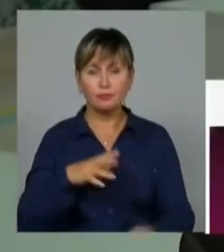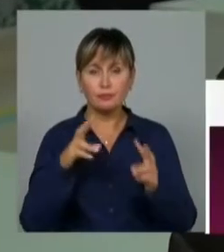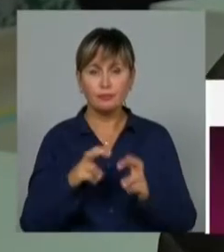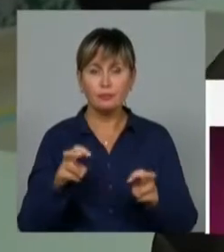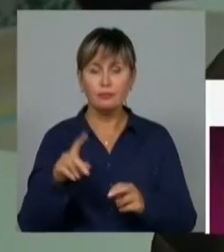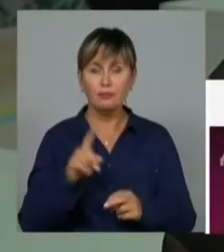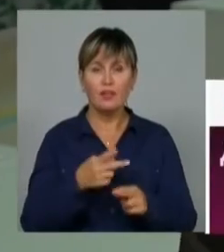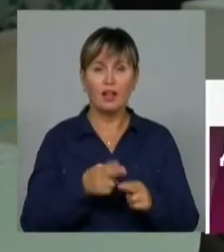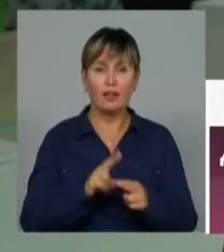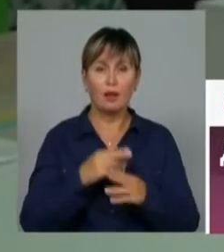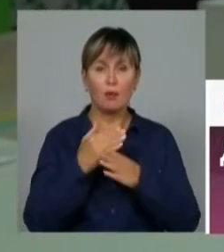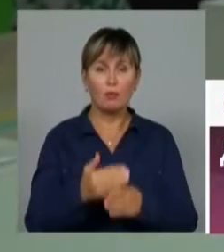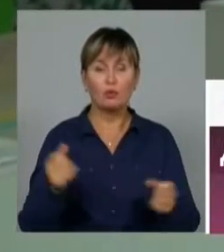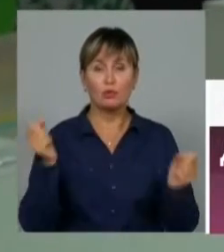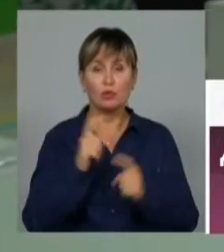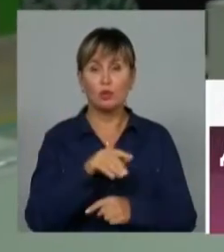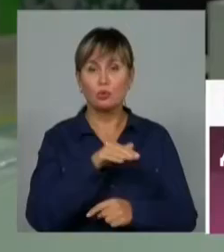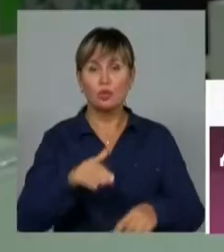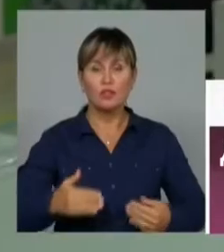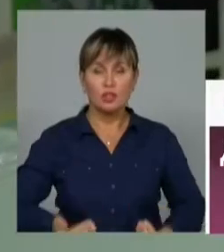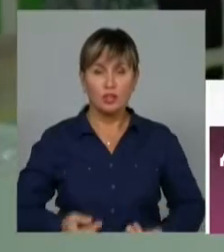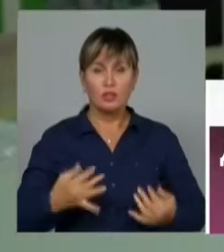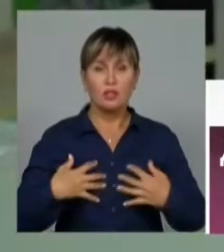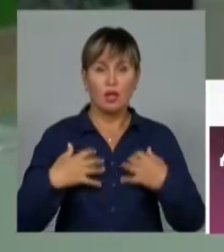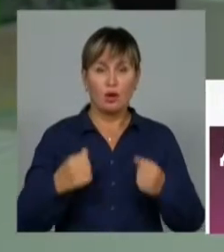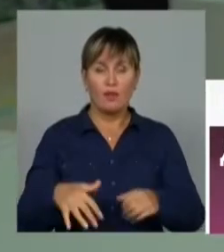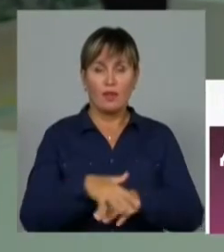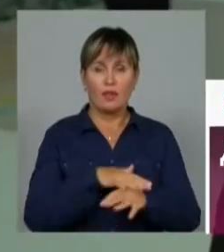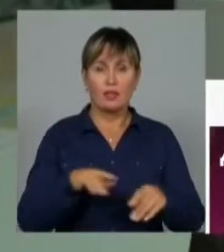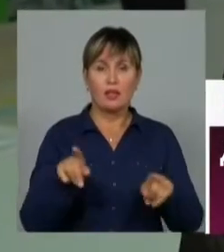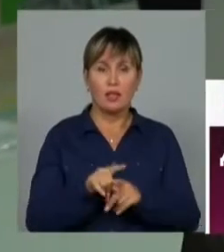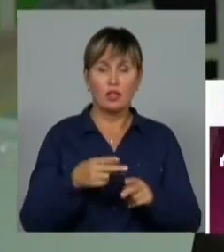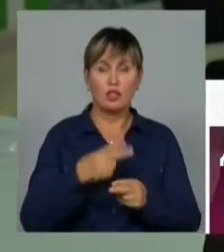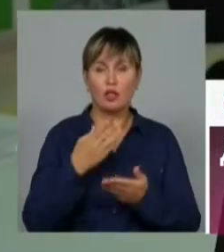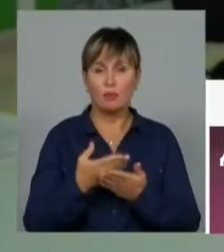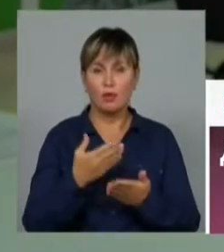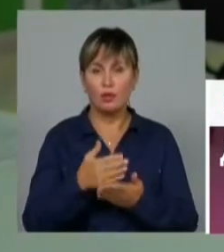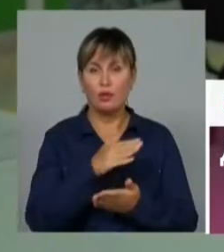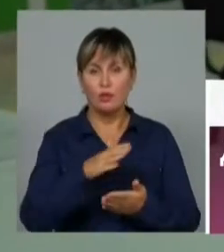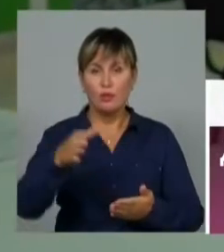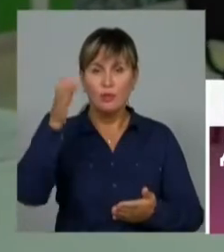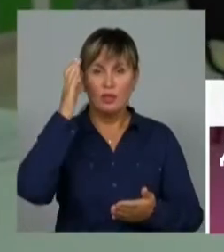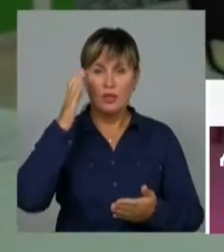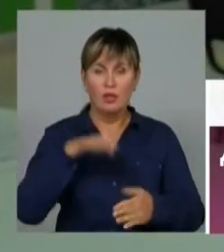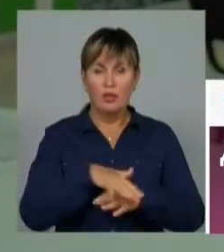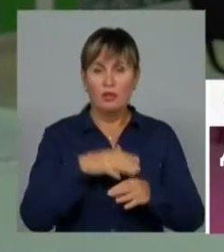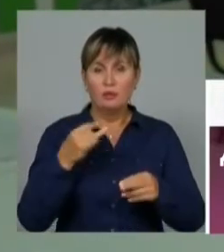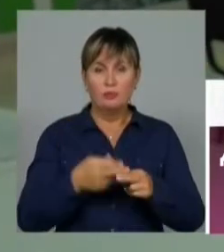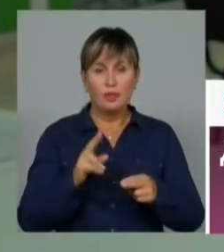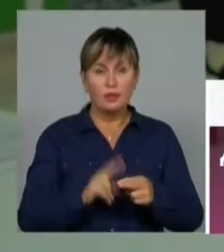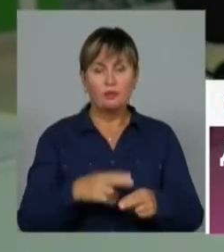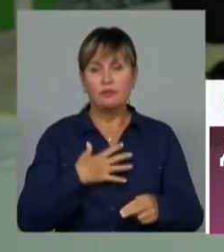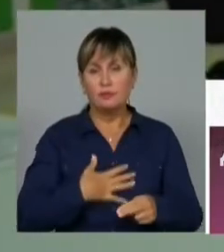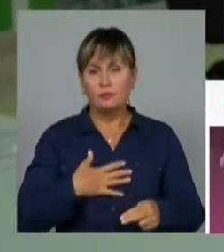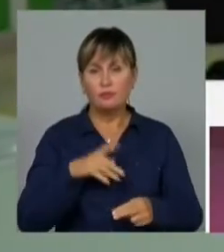заключается в том, что это поможет узнать уровень жизни и здоровья населения. Также это покажет уровень образованности населения. Именно поэтому